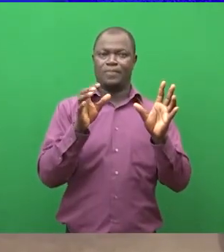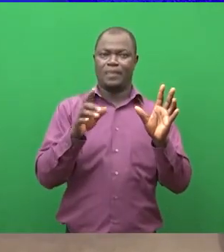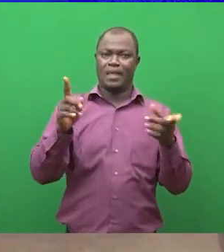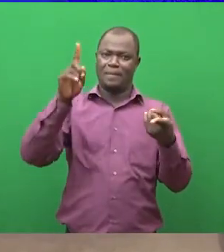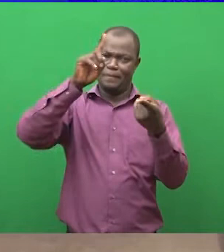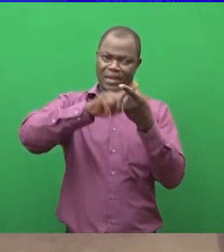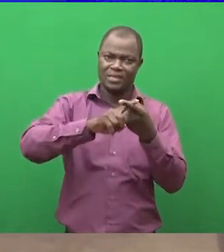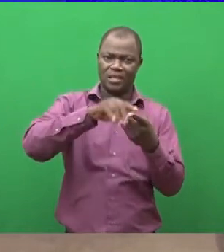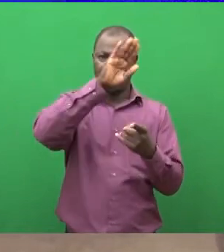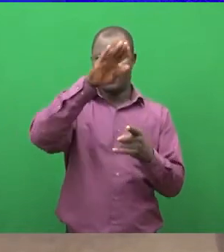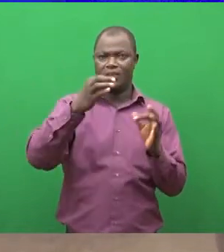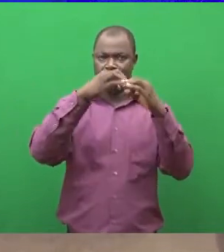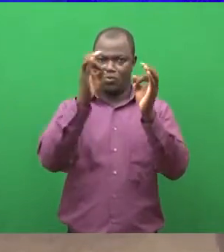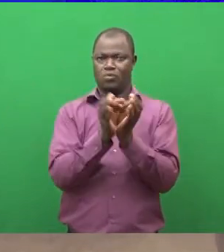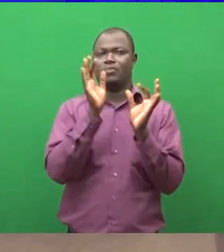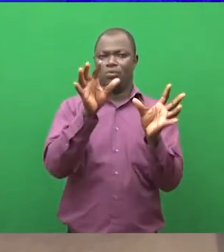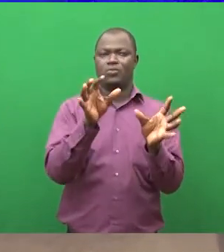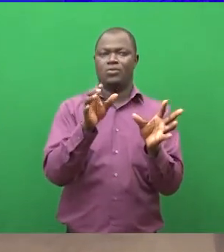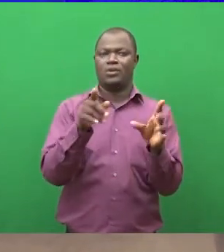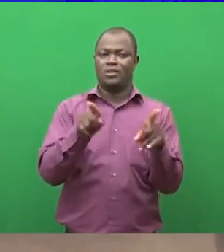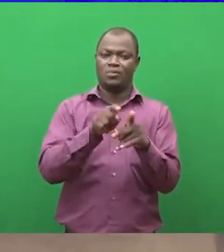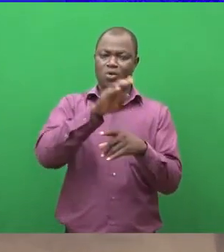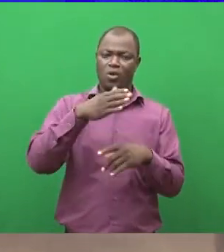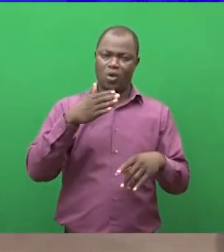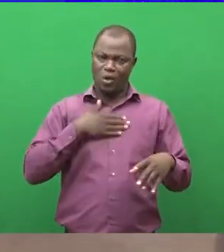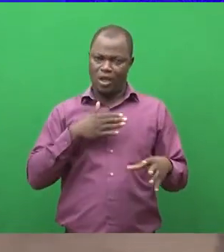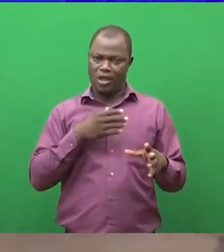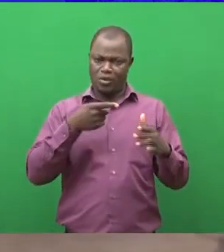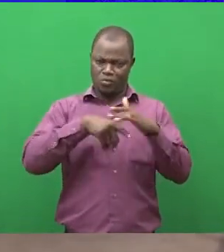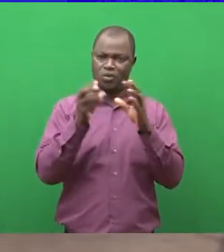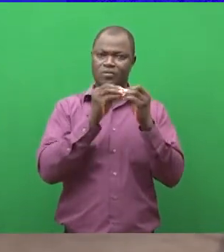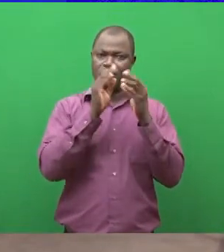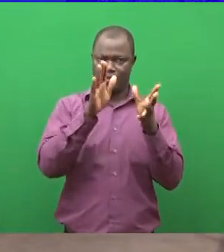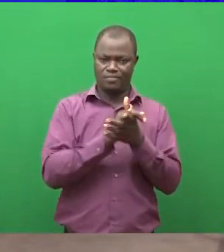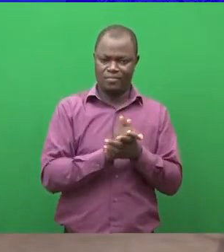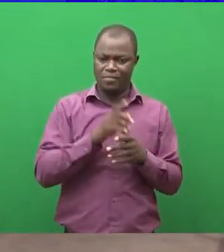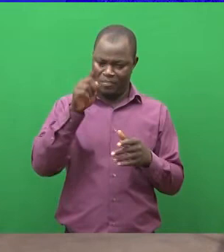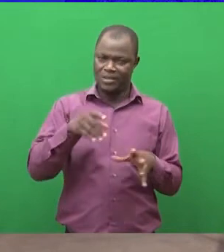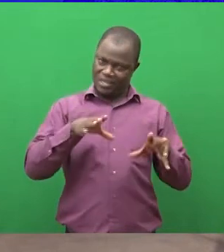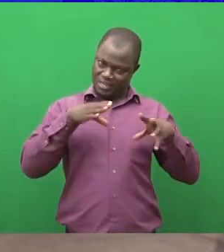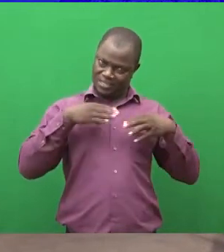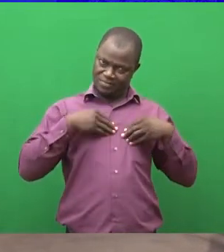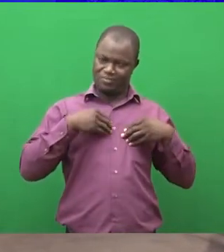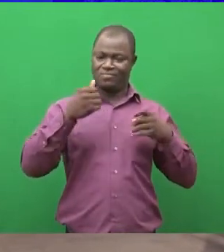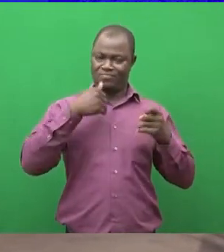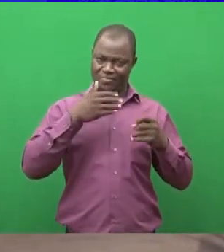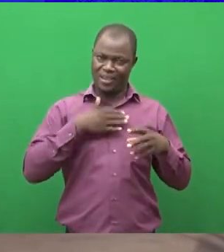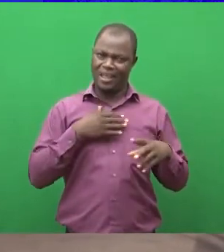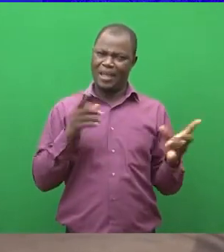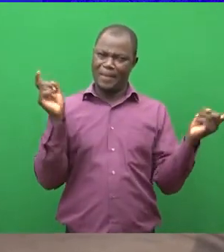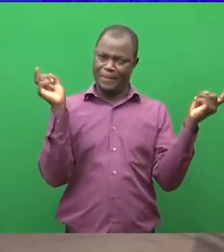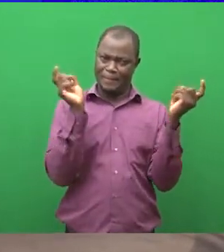nemamwe mapato wavanoshanda nawo vatingati pachirungu ma stakeholders inzwai kutendwa zvakadii zvakare